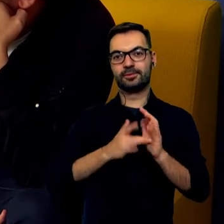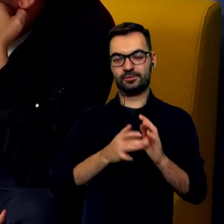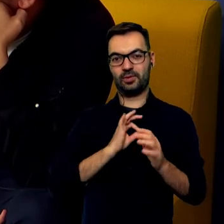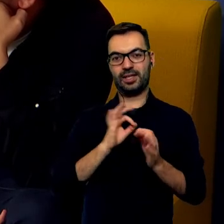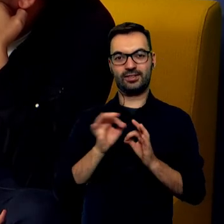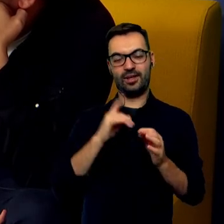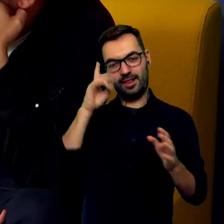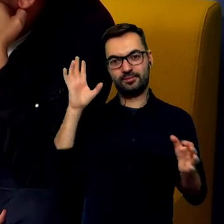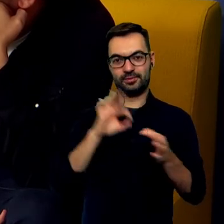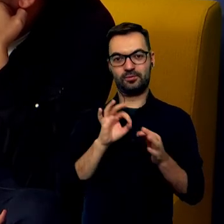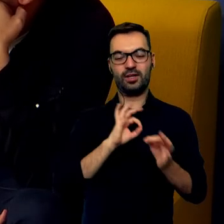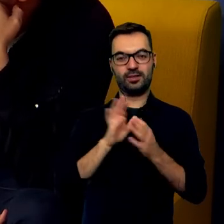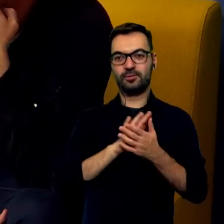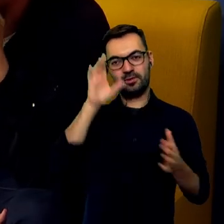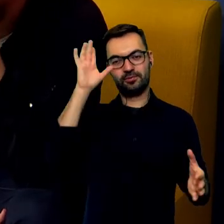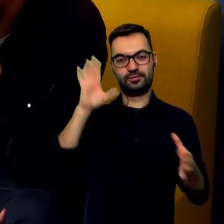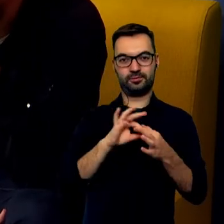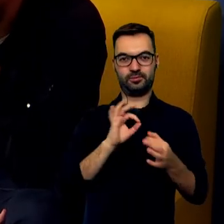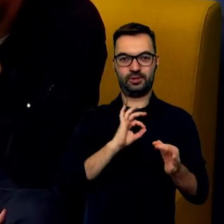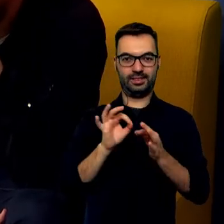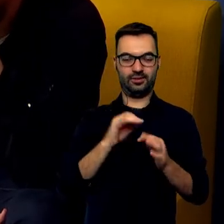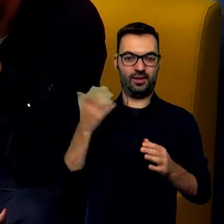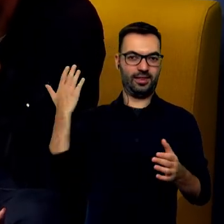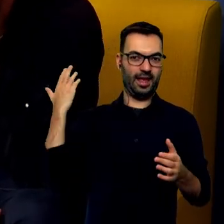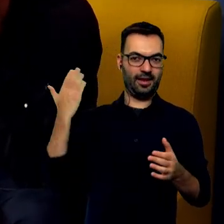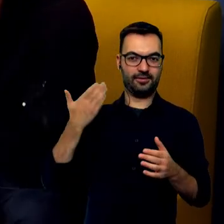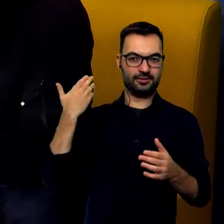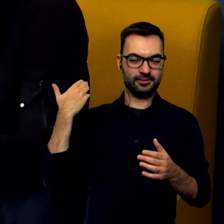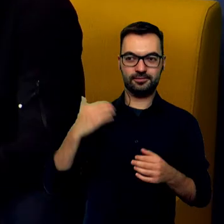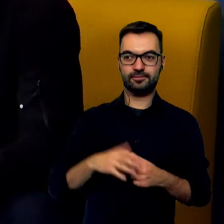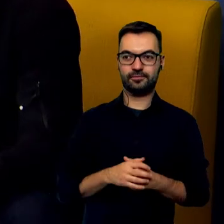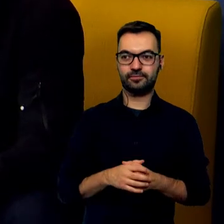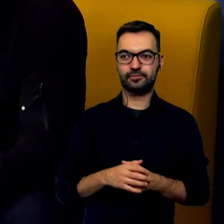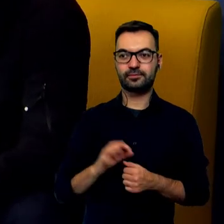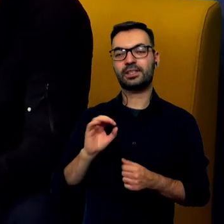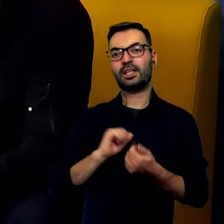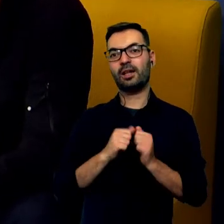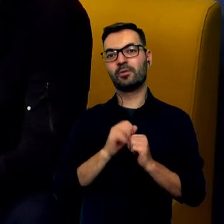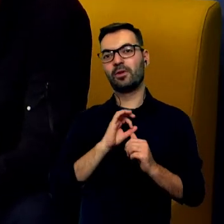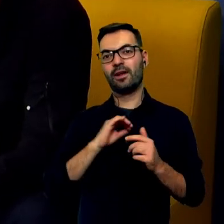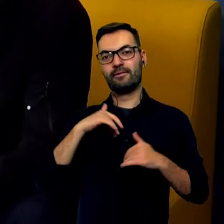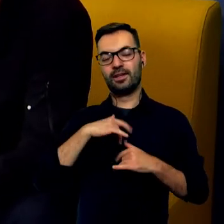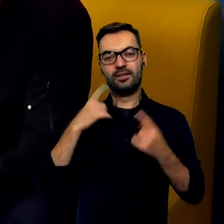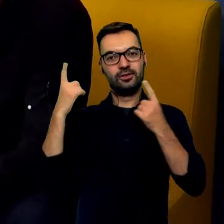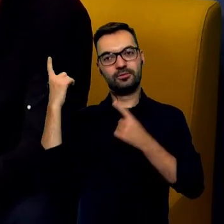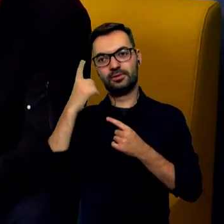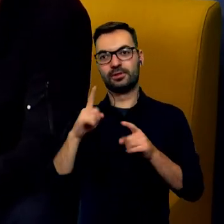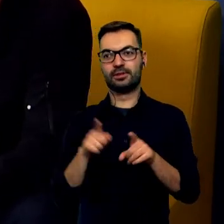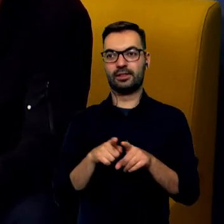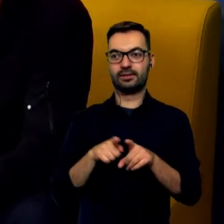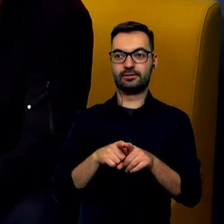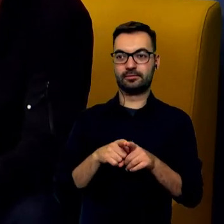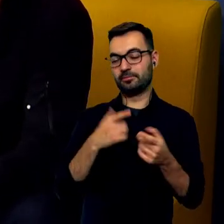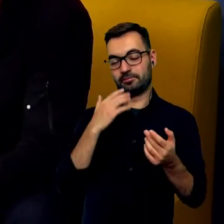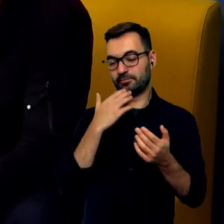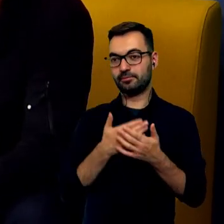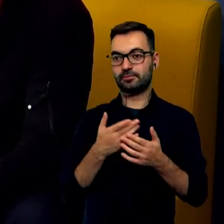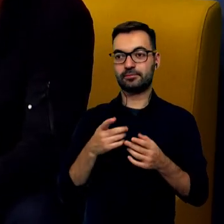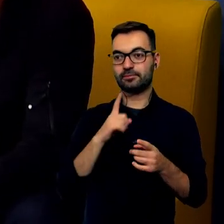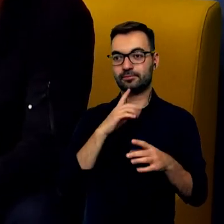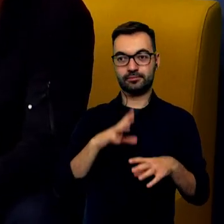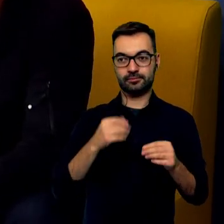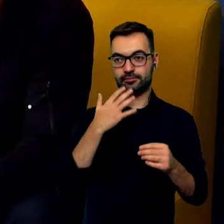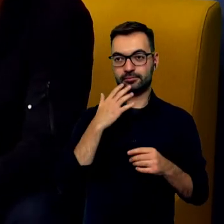mojej historii, jakichś moich wewnętrznych rozważań. Tak samo przecież nie jest tajemnicą, że mówiłem